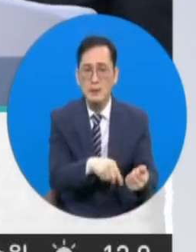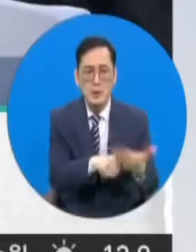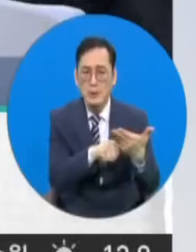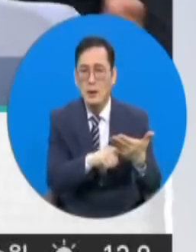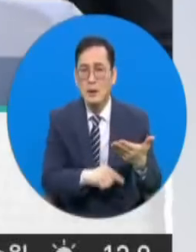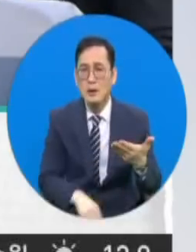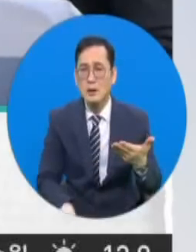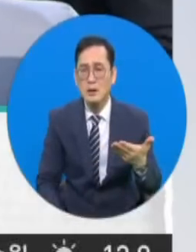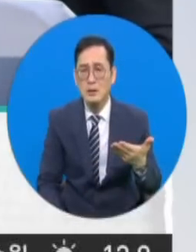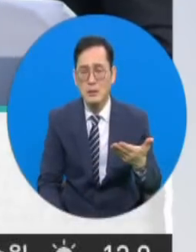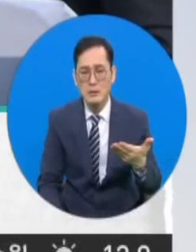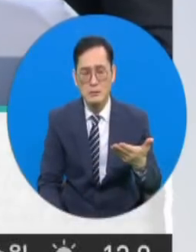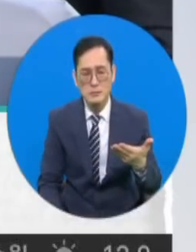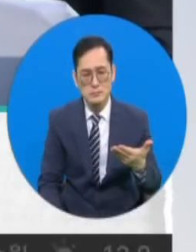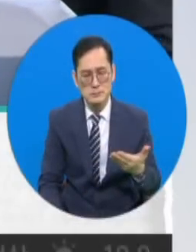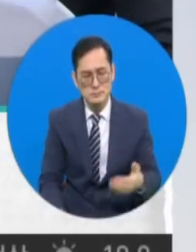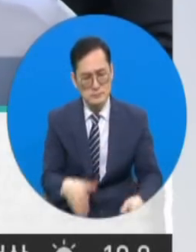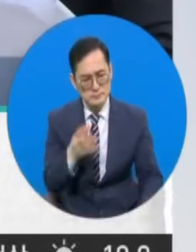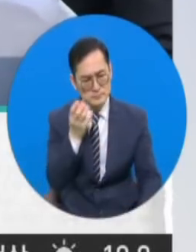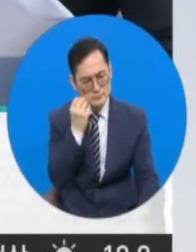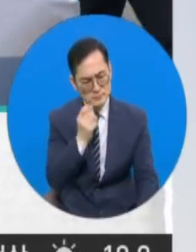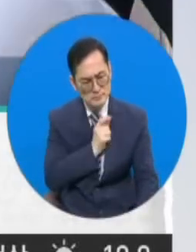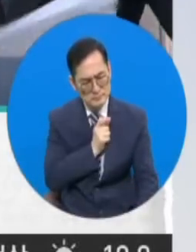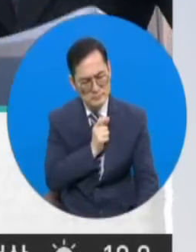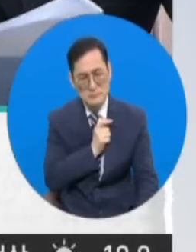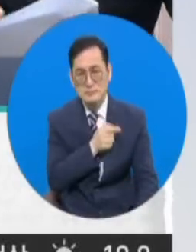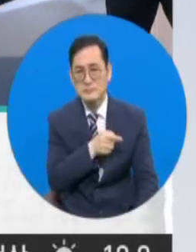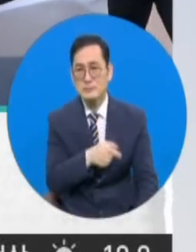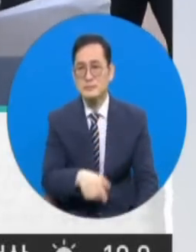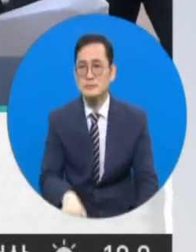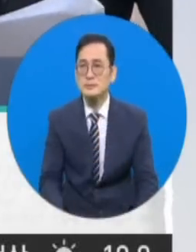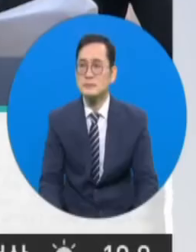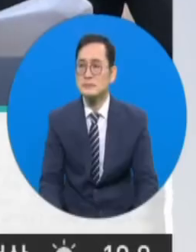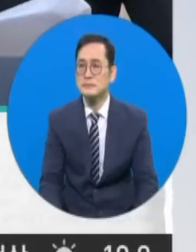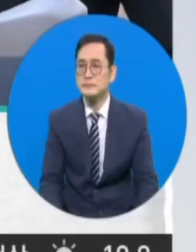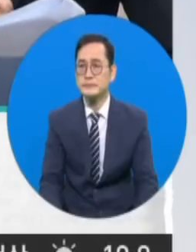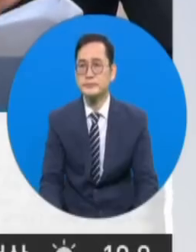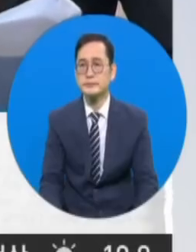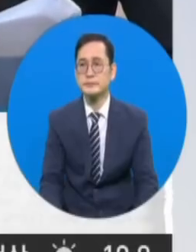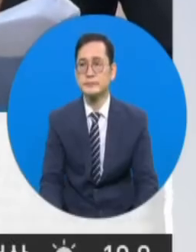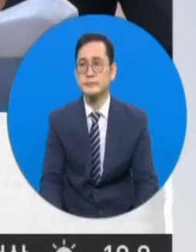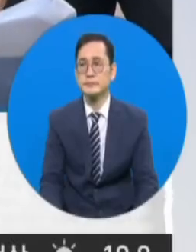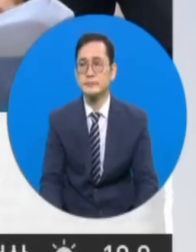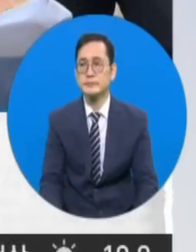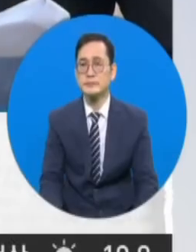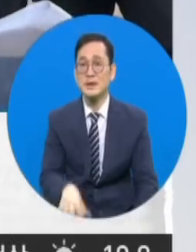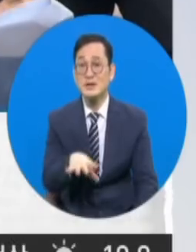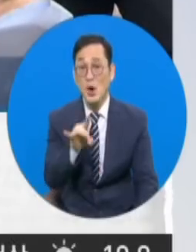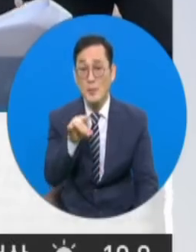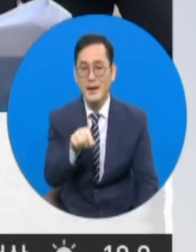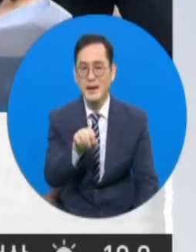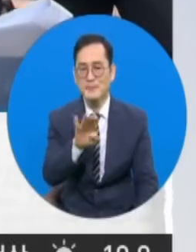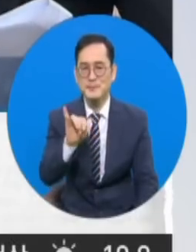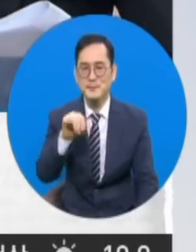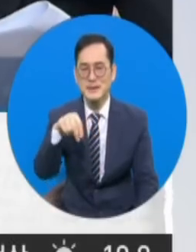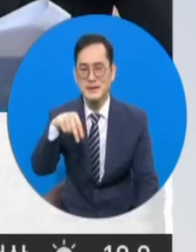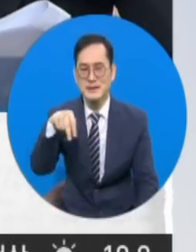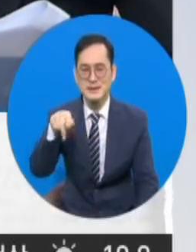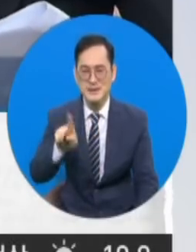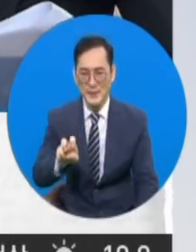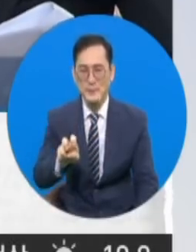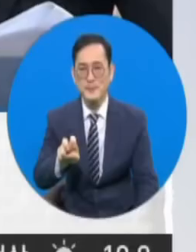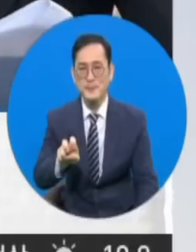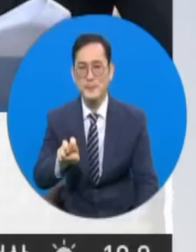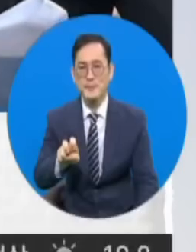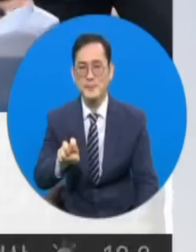건지 근데 두 가지 경우가 있을 수 있어요 지금 그 부분을 본인이 밝혀야 돼요 첫 번째는 처음에 빗썸에서 가지고 있던 80만